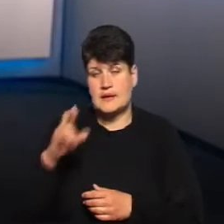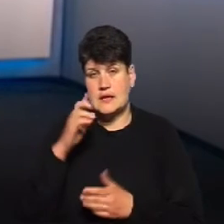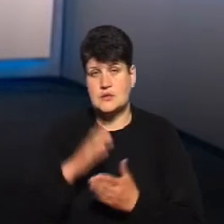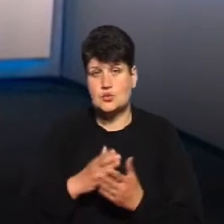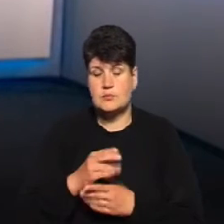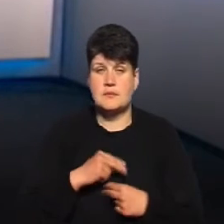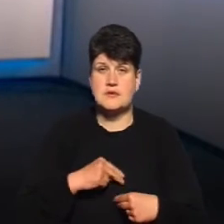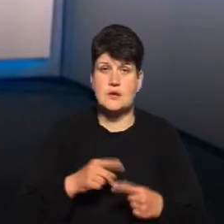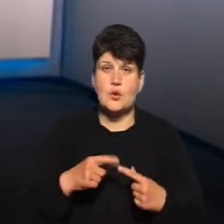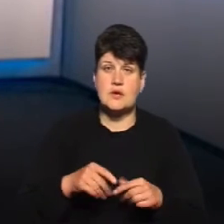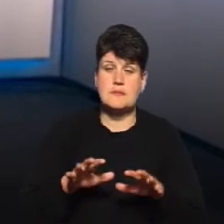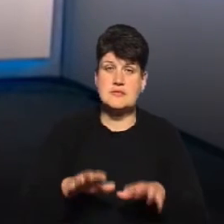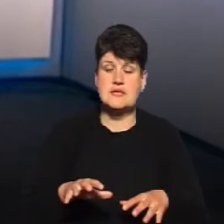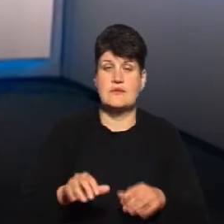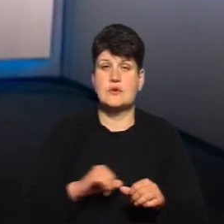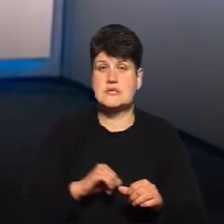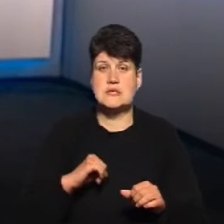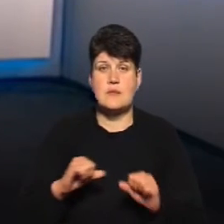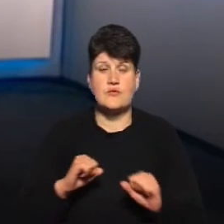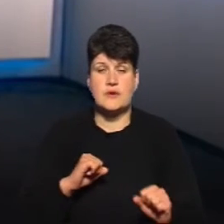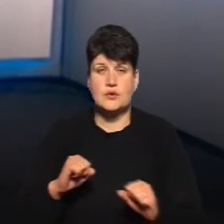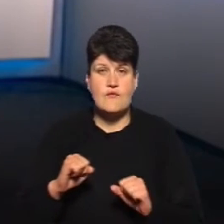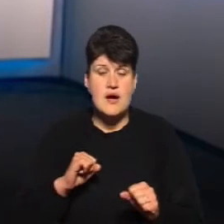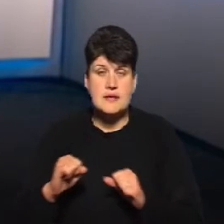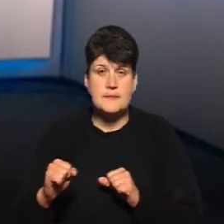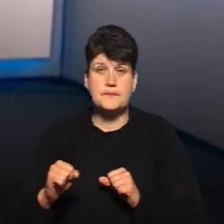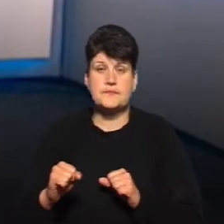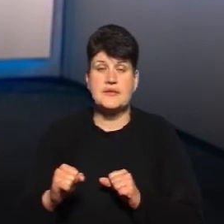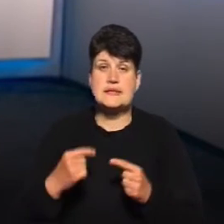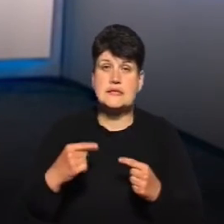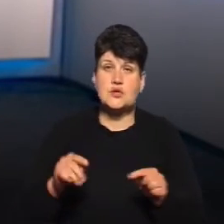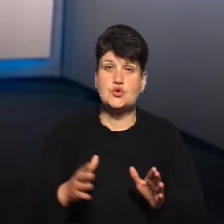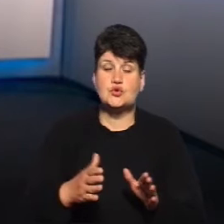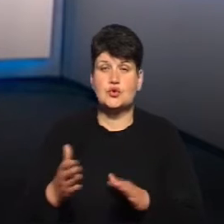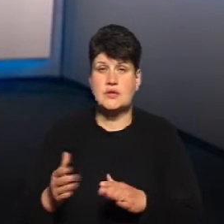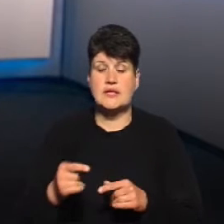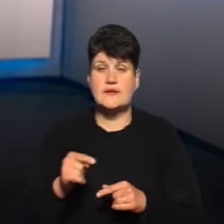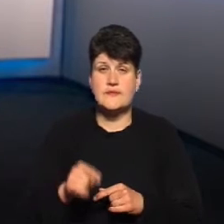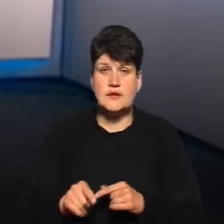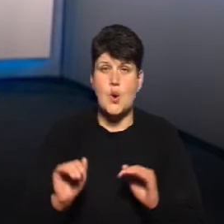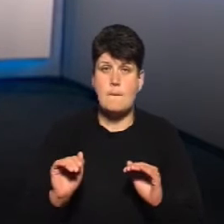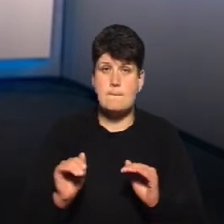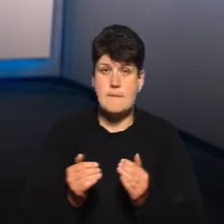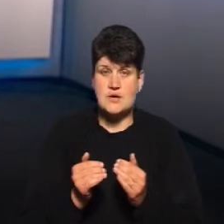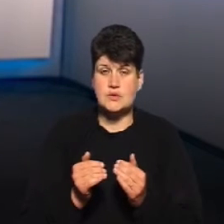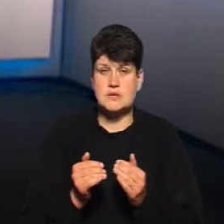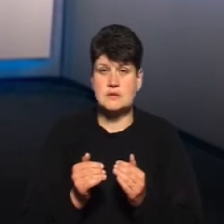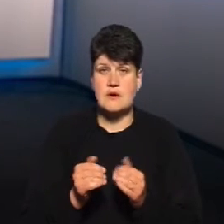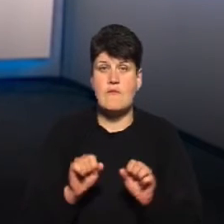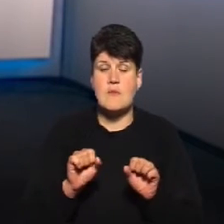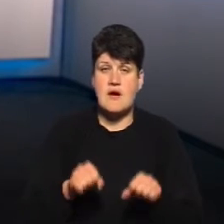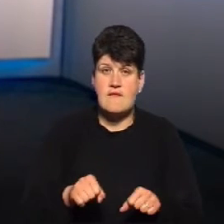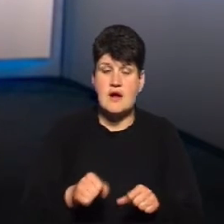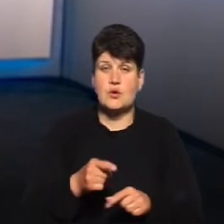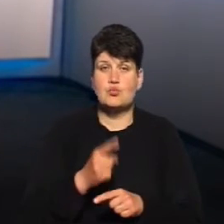місцевого самоврядування, на яких поширюється закон про запобігання корупції. З іншої сторони, він в якійсь мірі обмежується в правах, йому